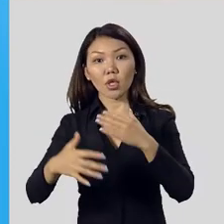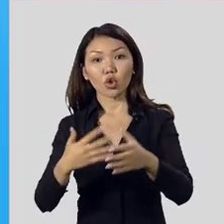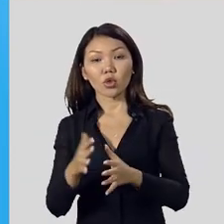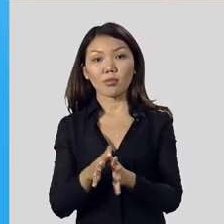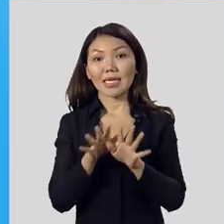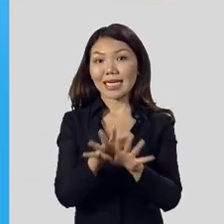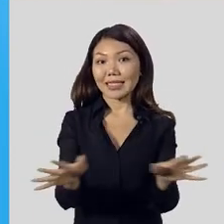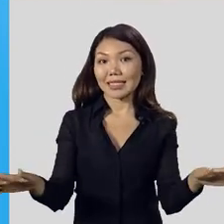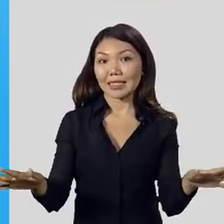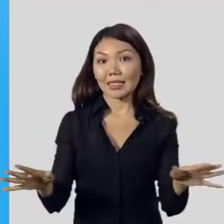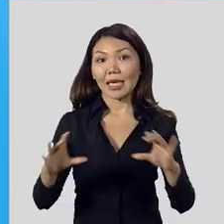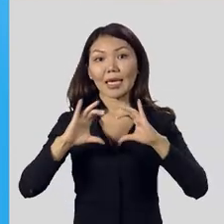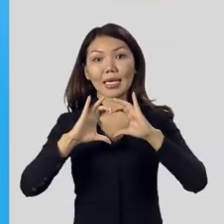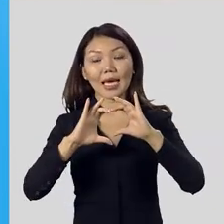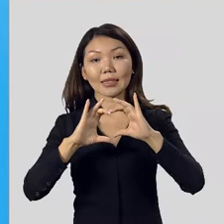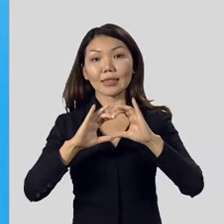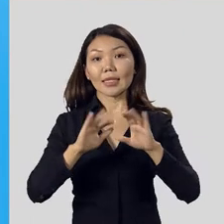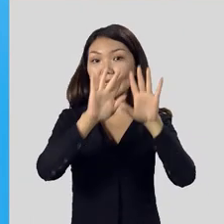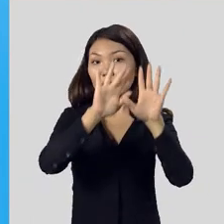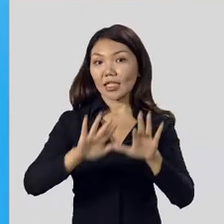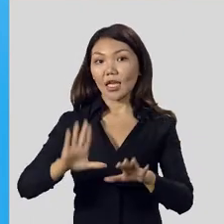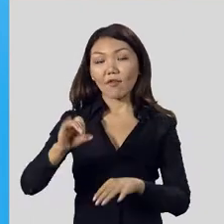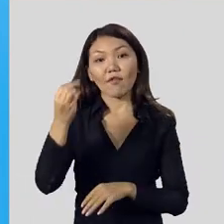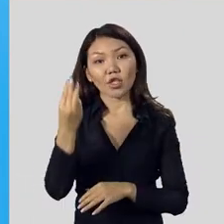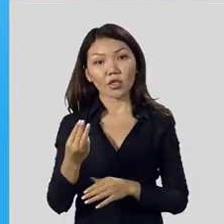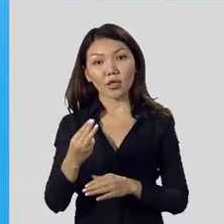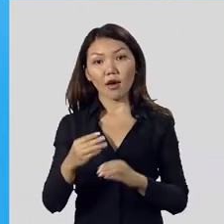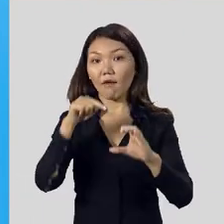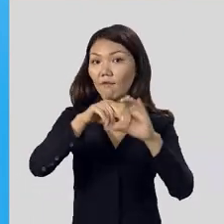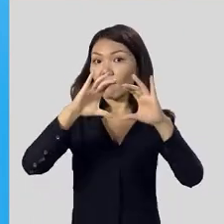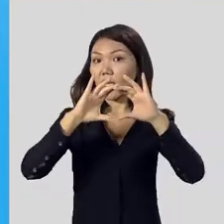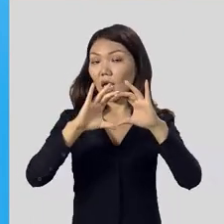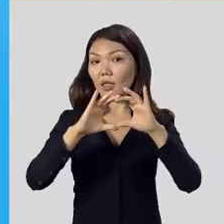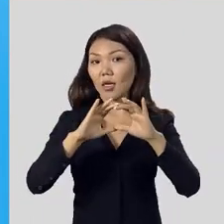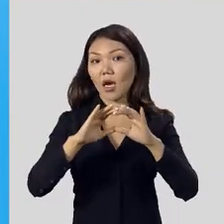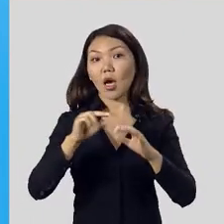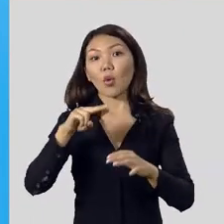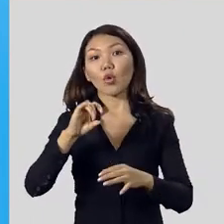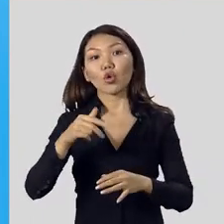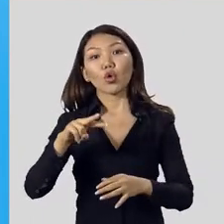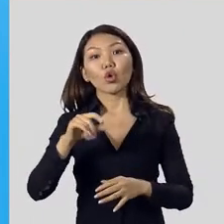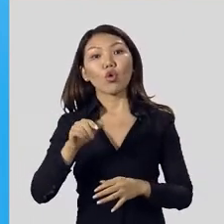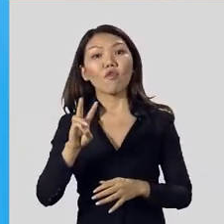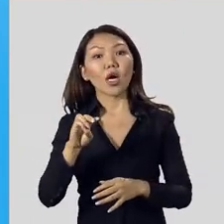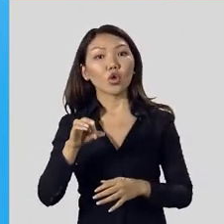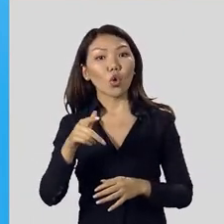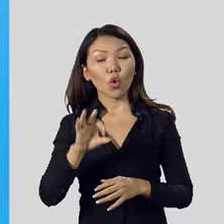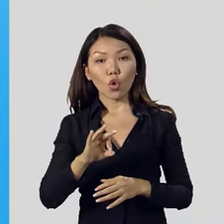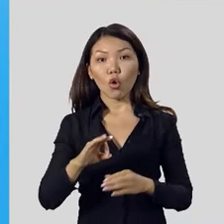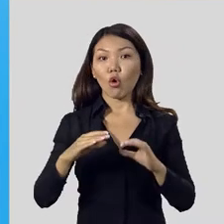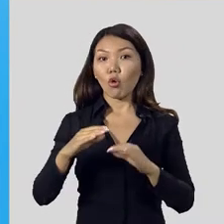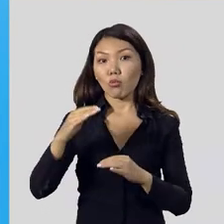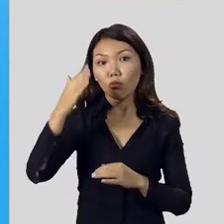ядер серого вещества. В ядрах продолговатого мозга располагаются жизненно